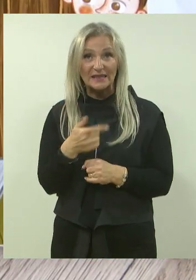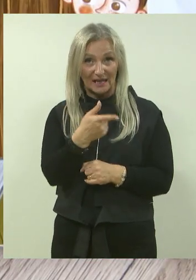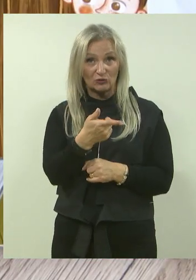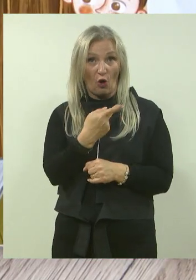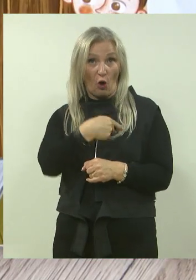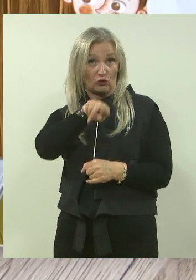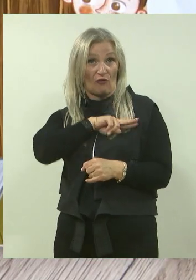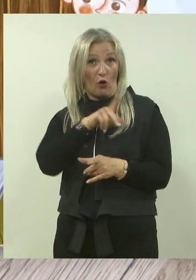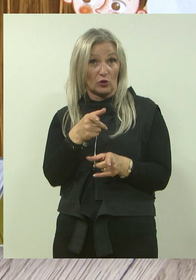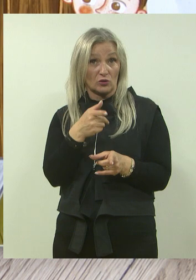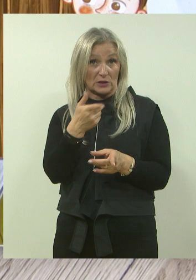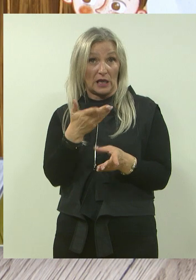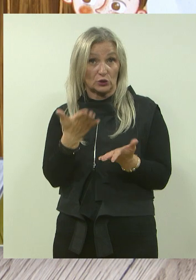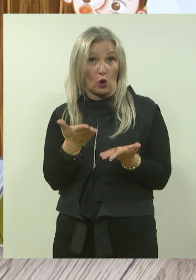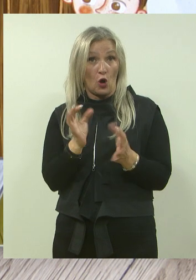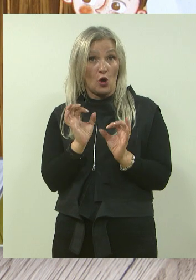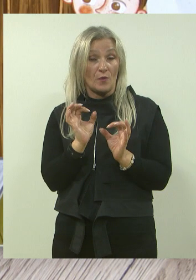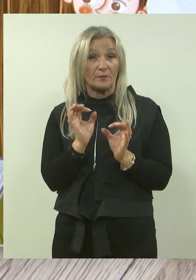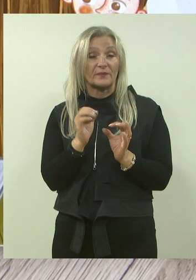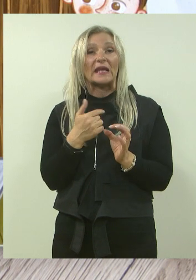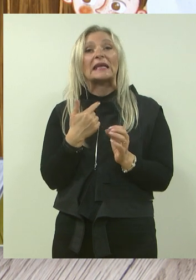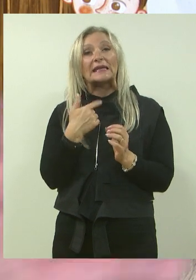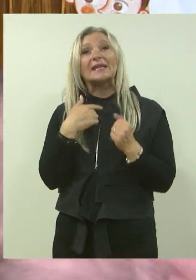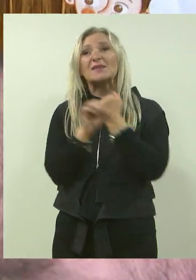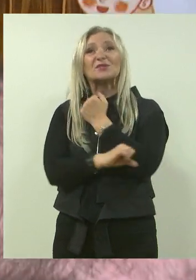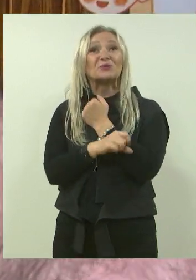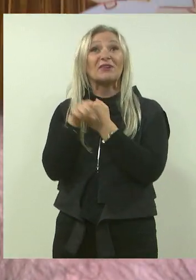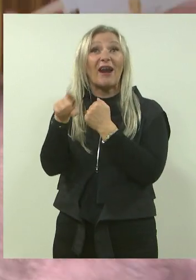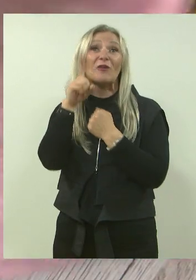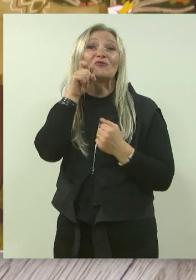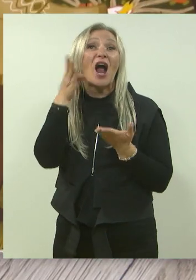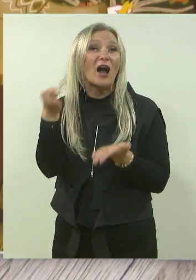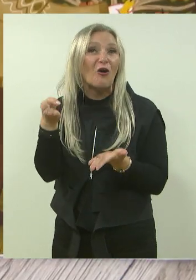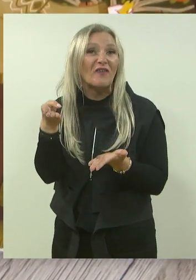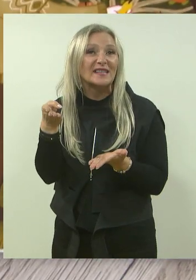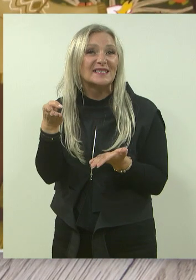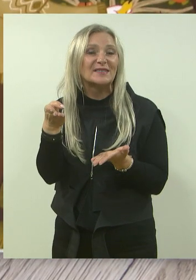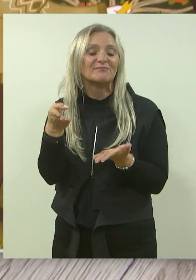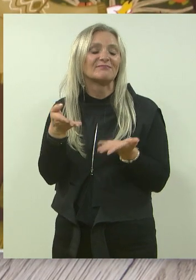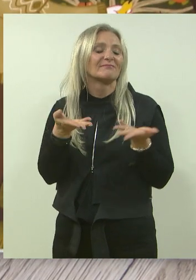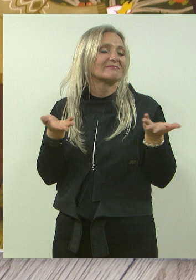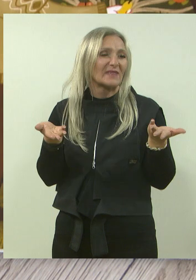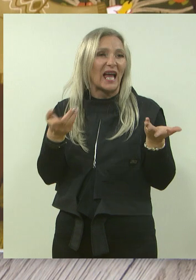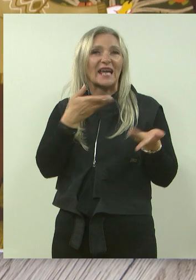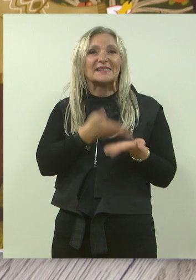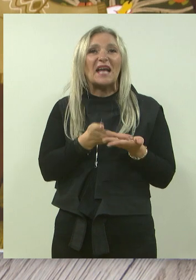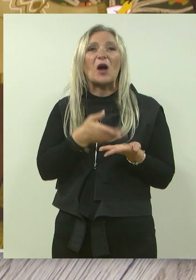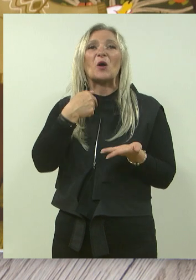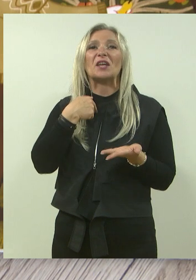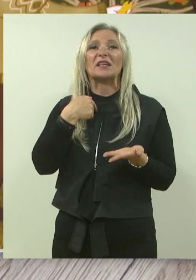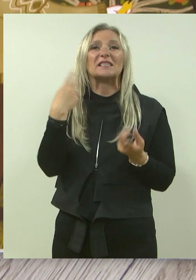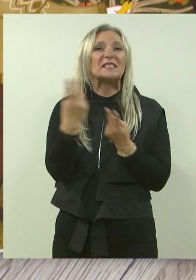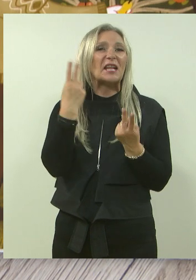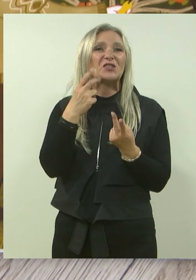pa se prihvatila? Pa ja sam studirala ovdje u Čakovcu zapravo. Tako da, to je onda tu bilo da, kajkavsko govorno. To je bilo